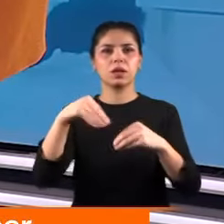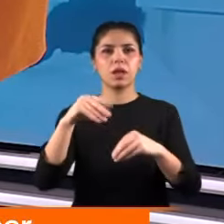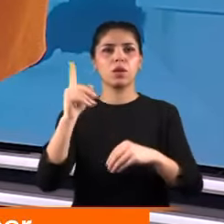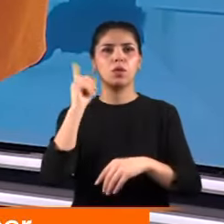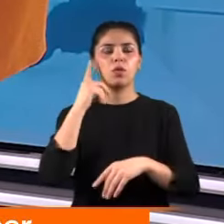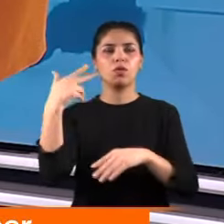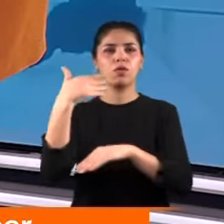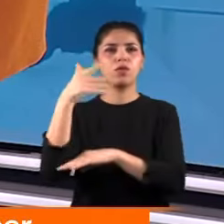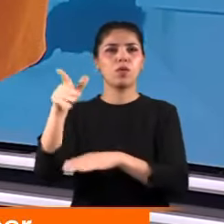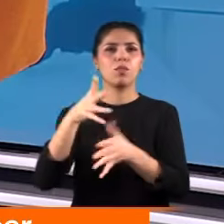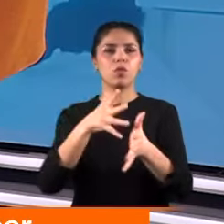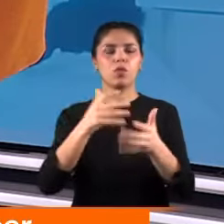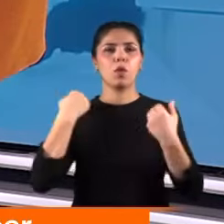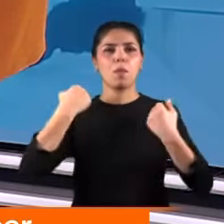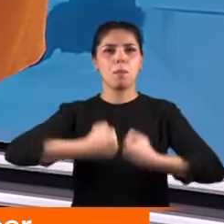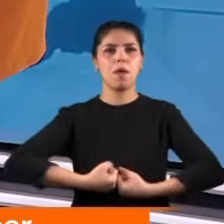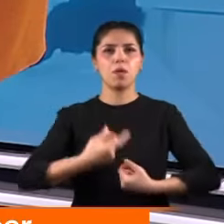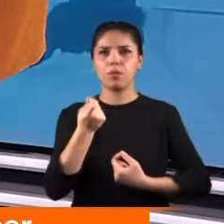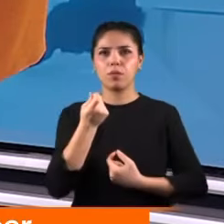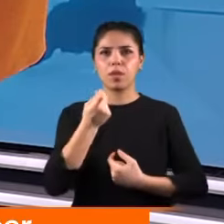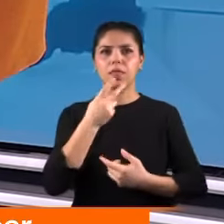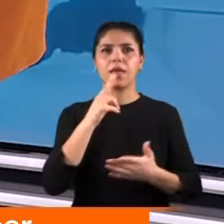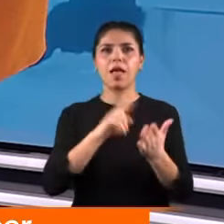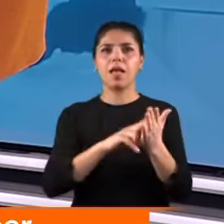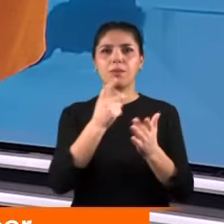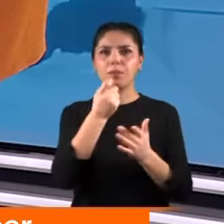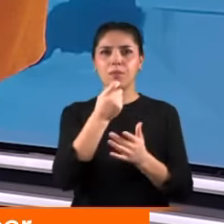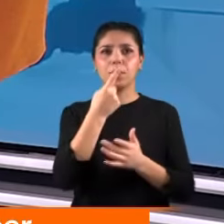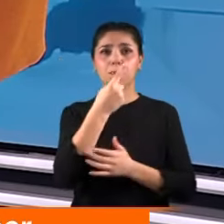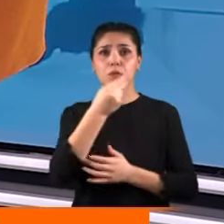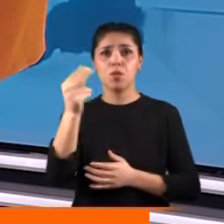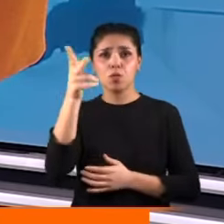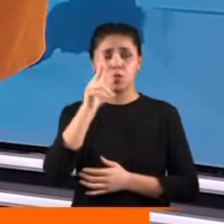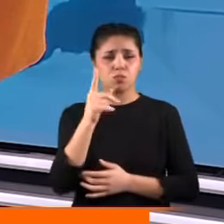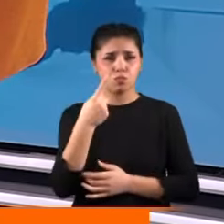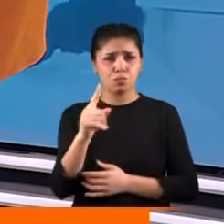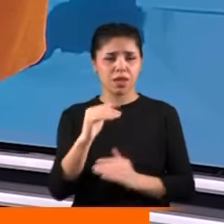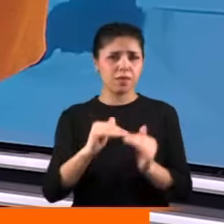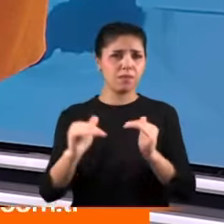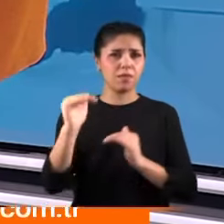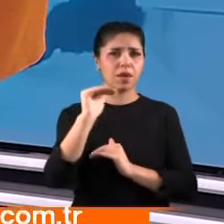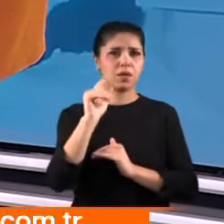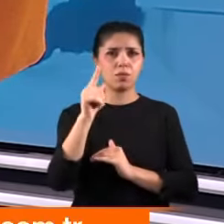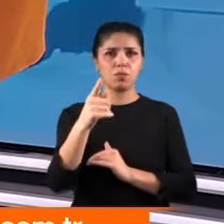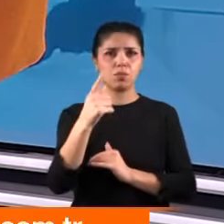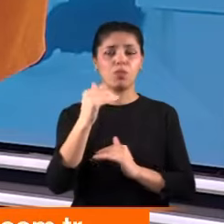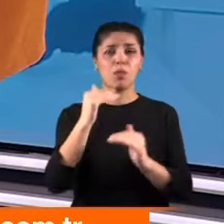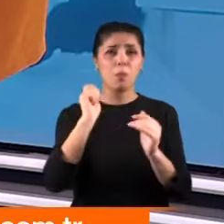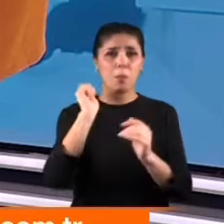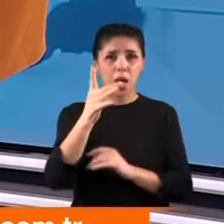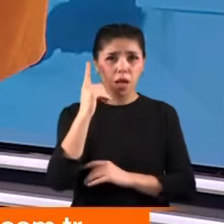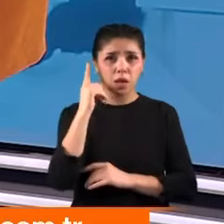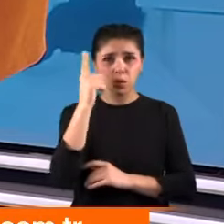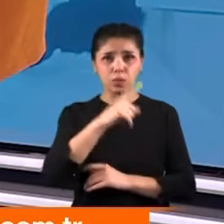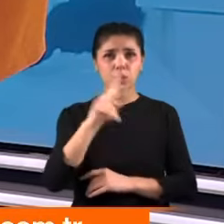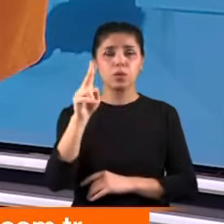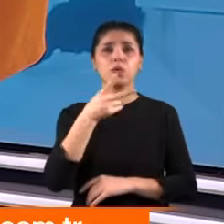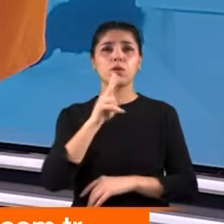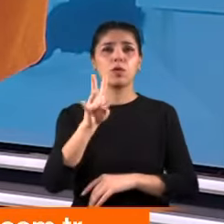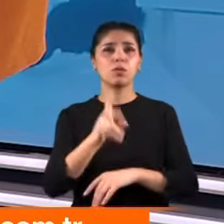ünlü bir firmanın ürettiği paltonun fiyatı. Etikette yazan fiyat 1 milyon 300 bin liranın üzerinde. Rakam bu kadar yüksek olunca son